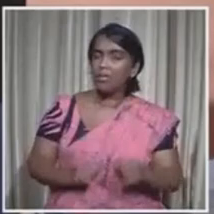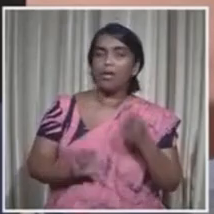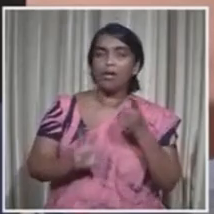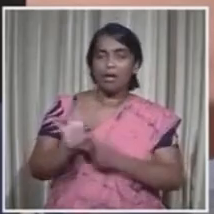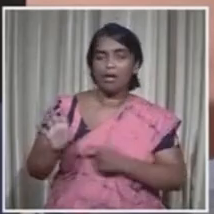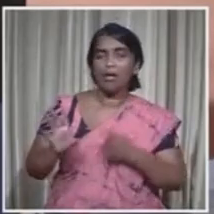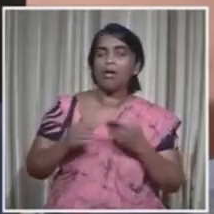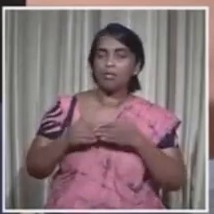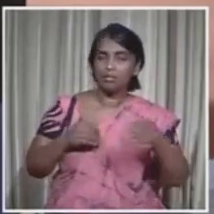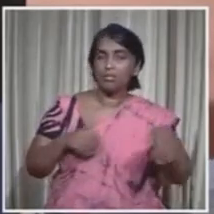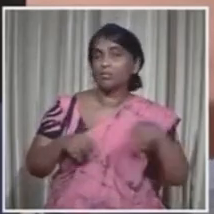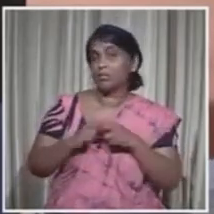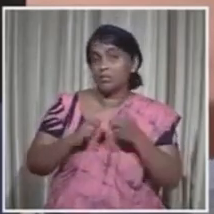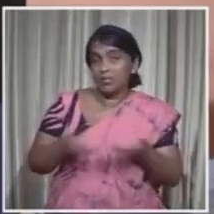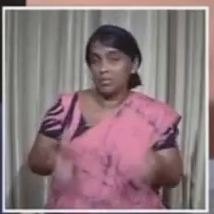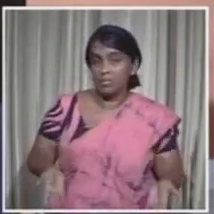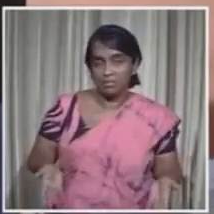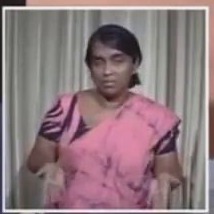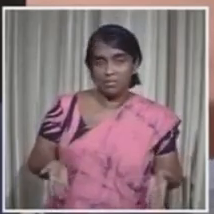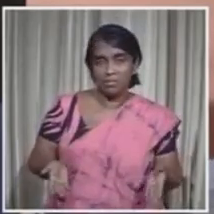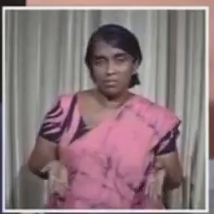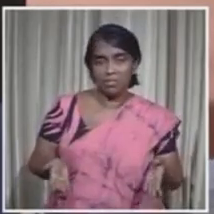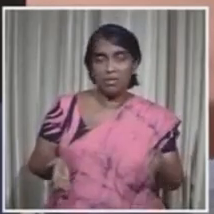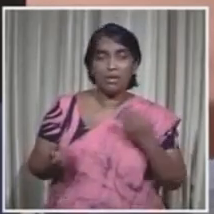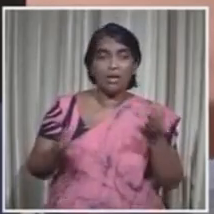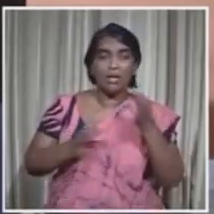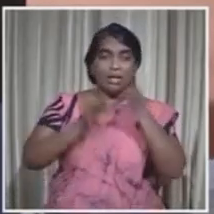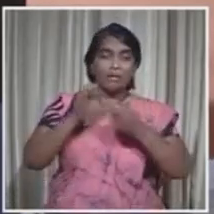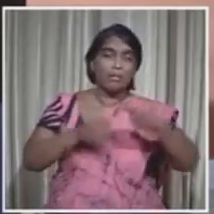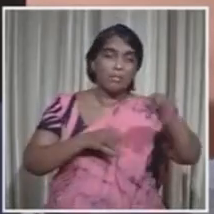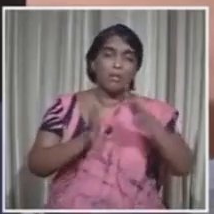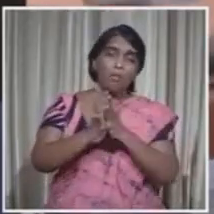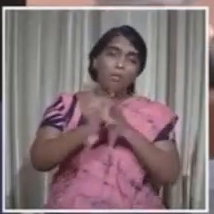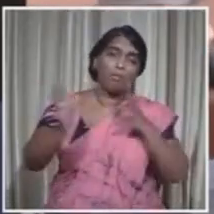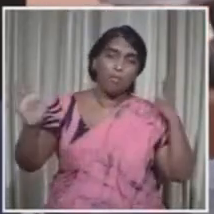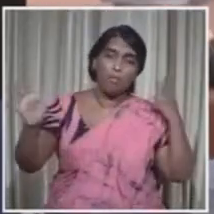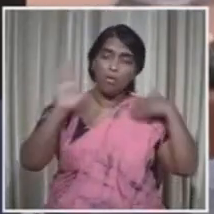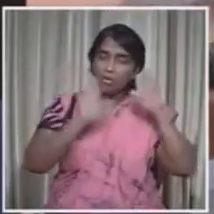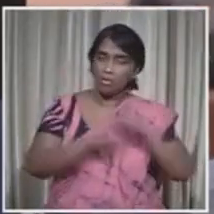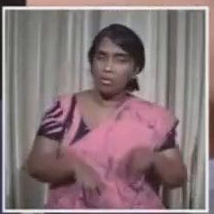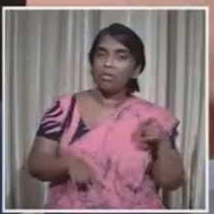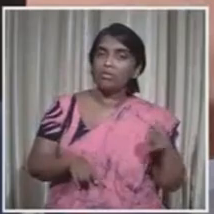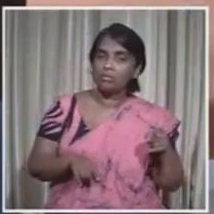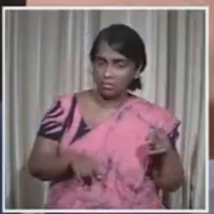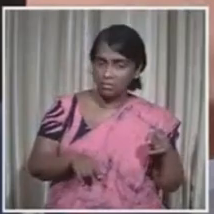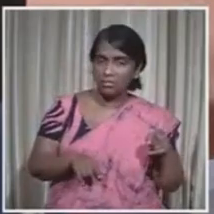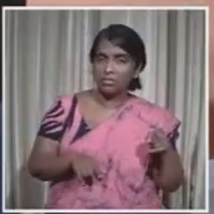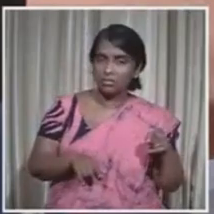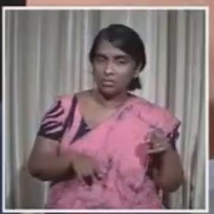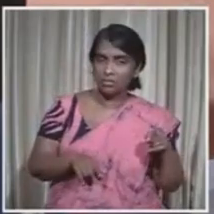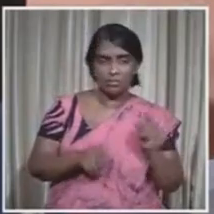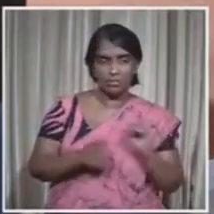to you? So, මතක තියාගන්න. මේ රටේ ජනතාව මම එකම